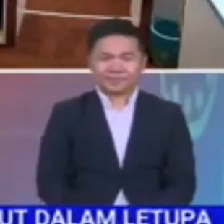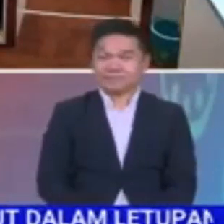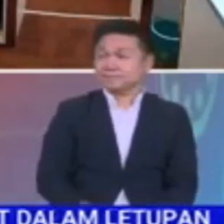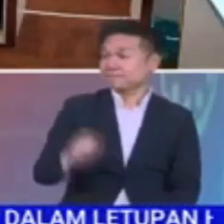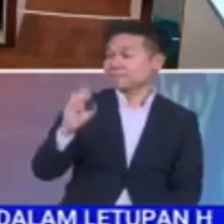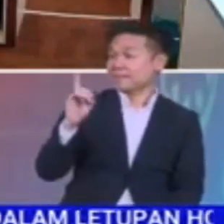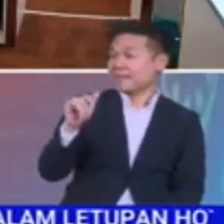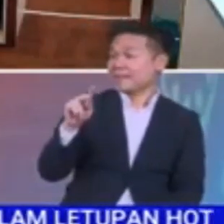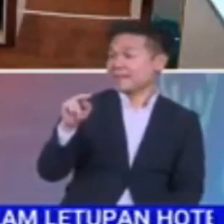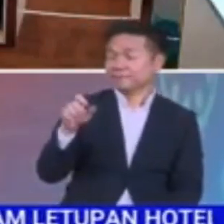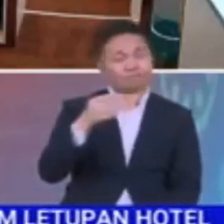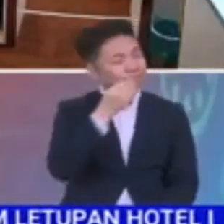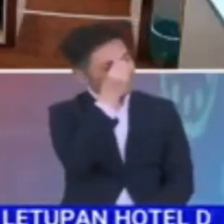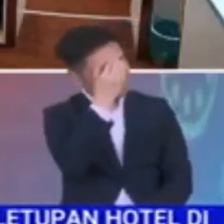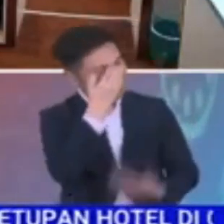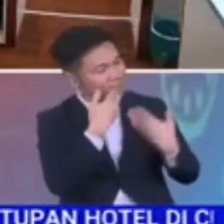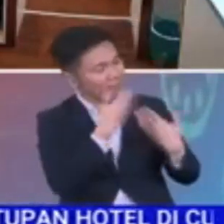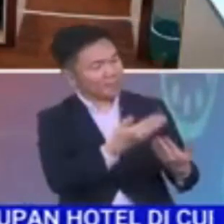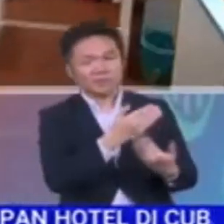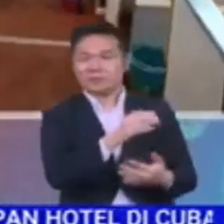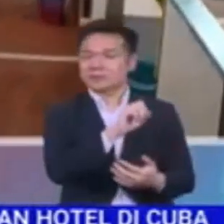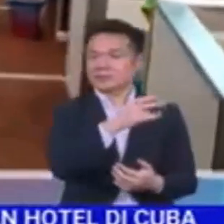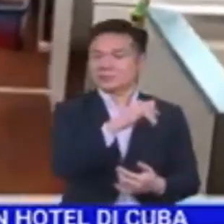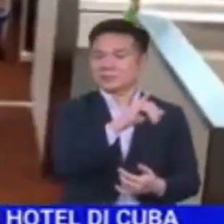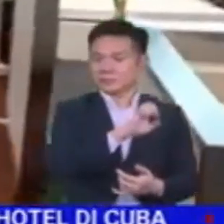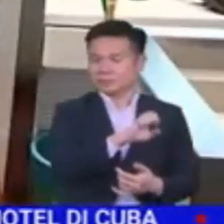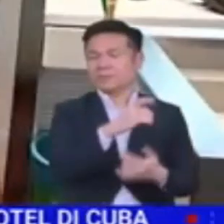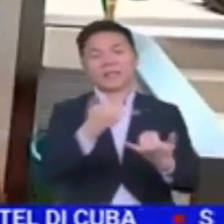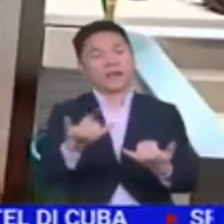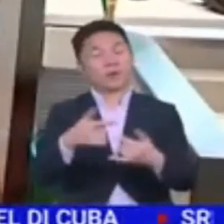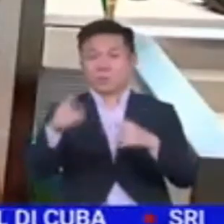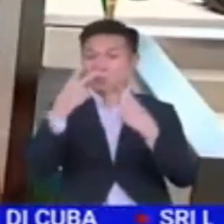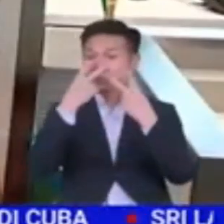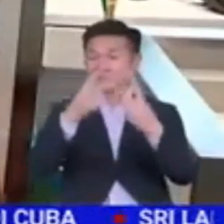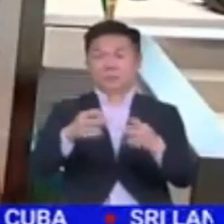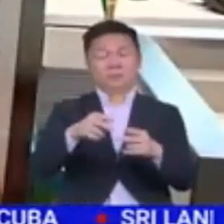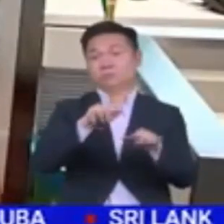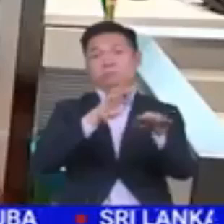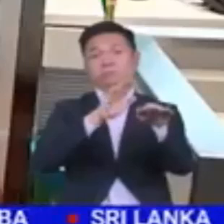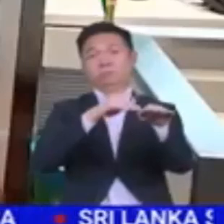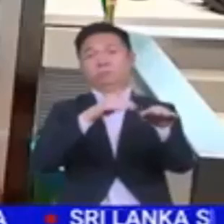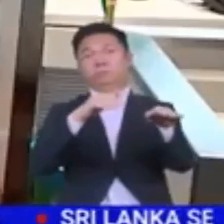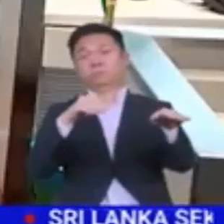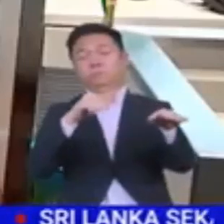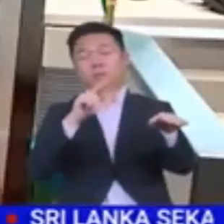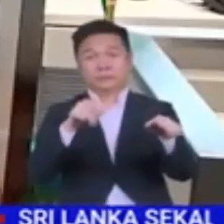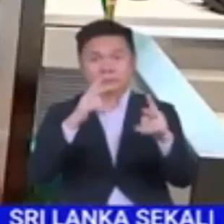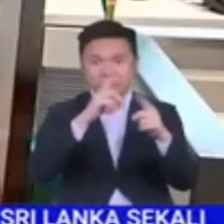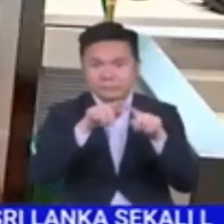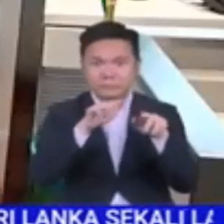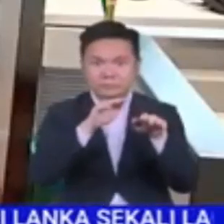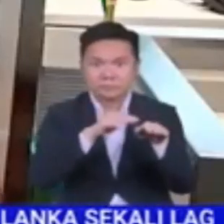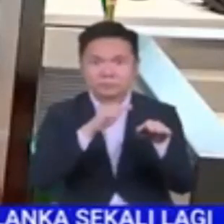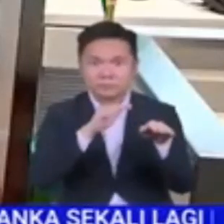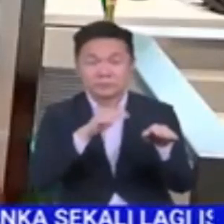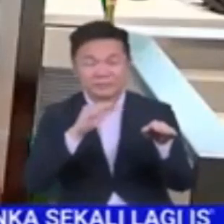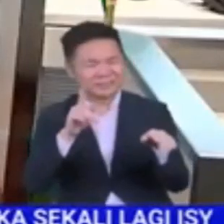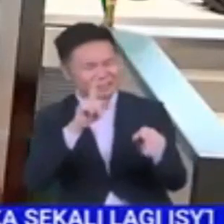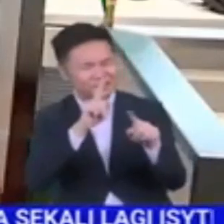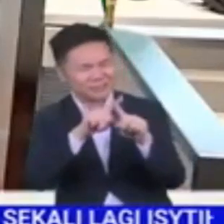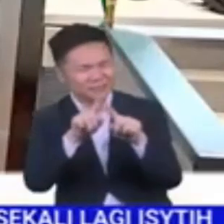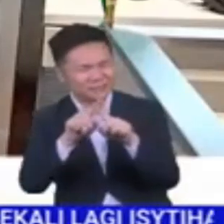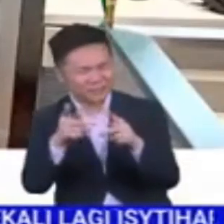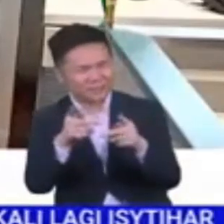Baik Sahih, aliran trafik di lebuh raya utama negara menghala ke ibu kota mulai sesak di beberapa lokasi untuk perjalanan dari